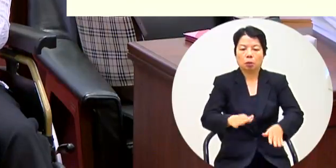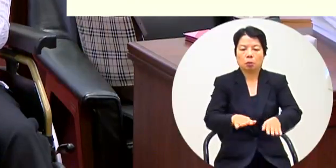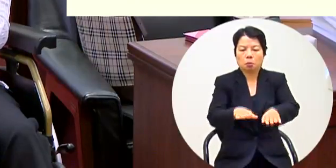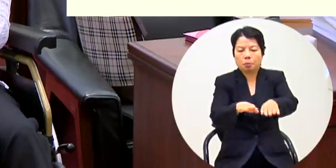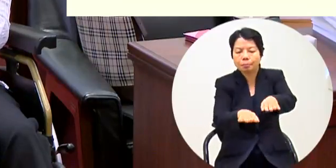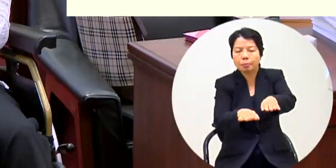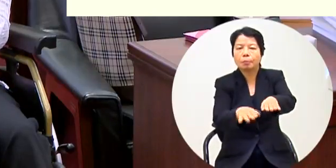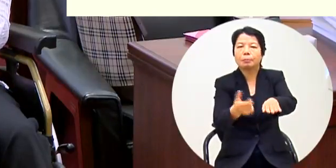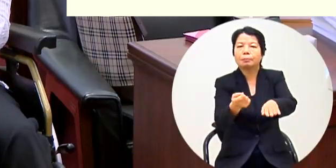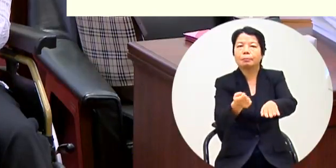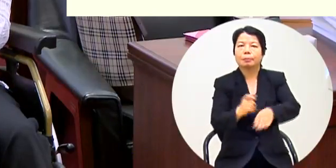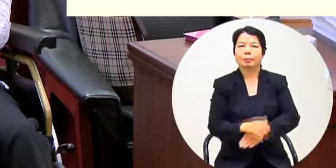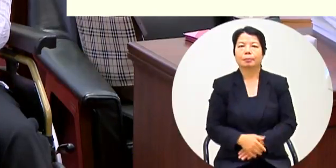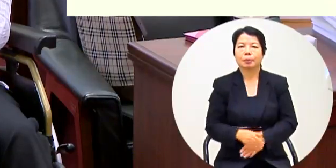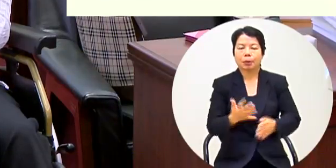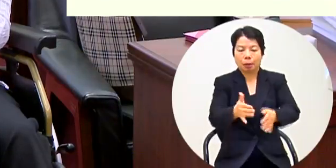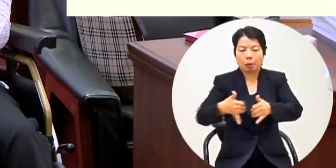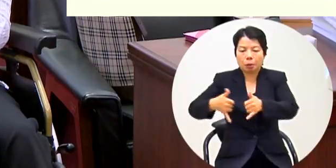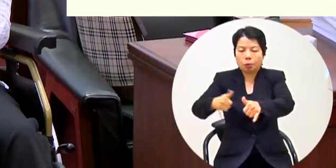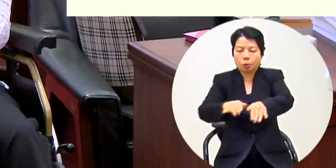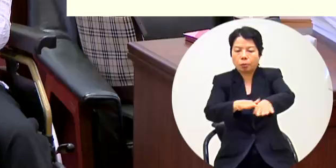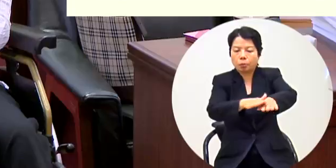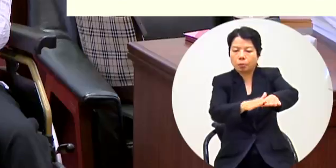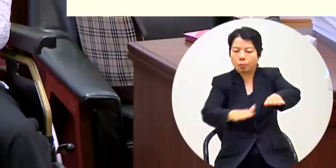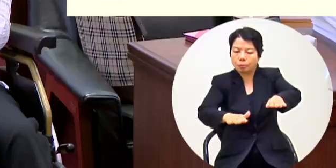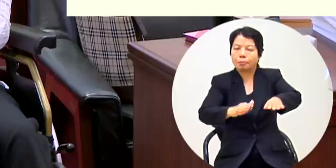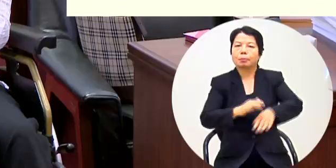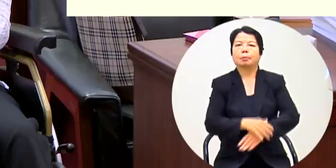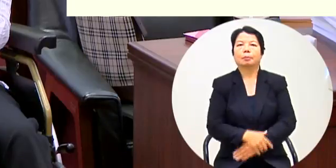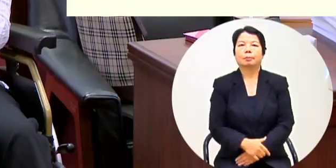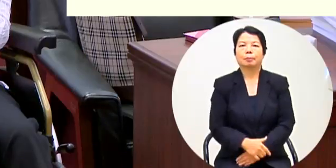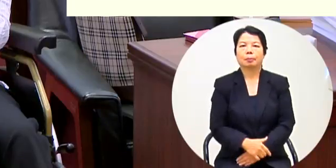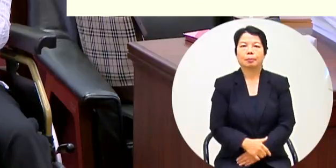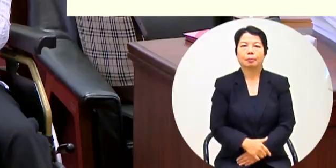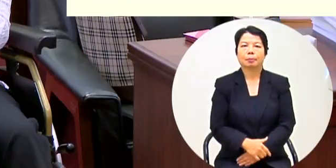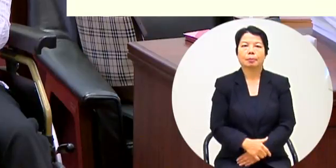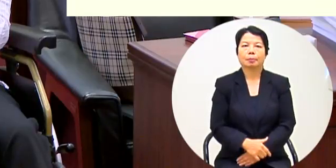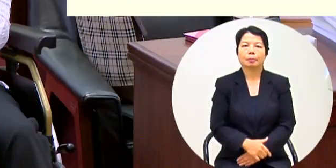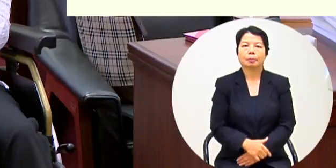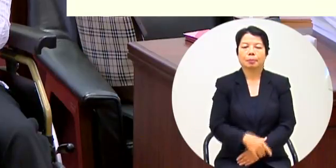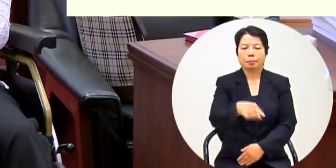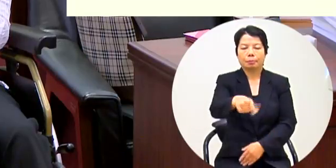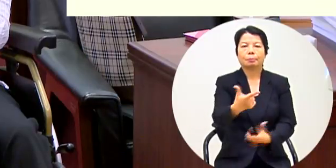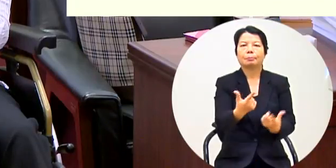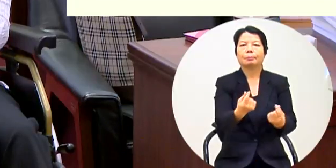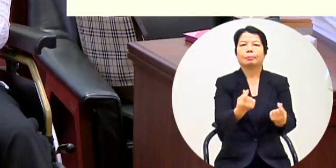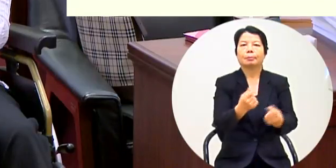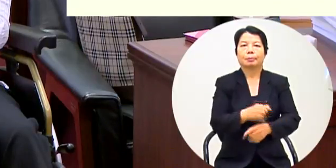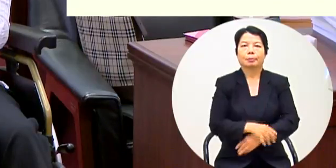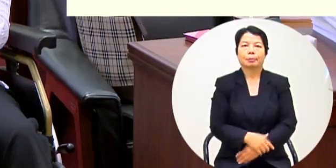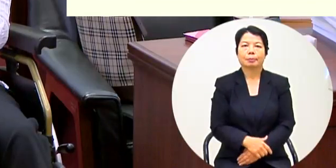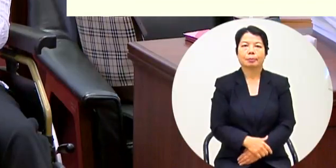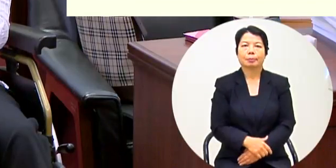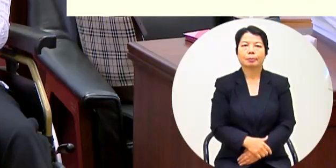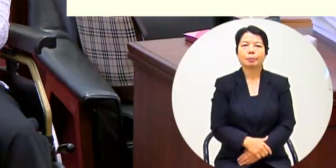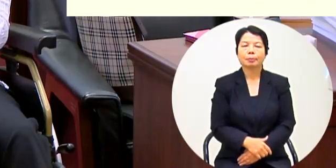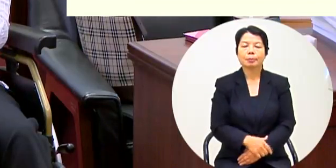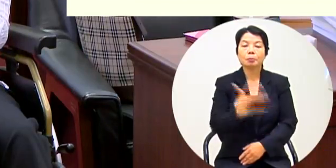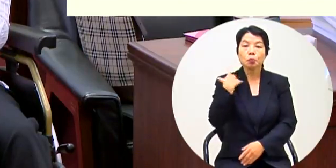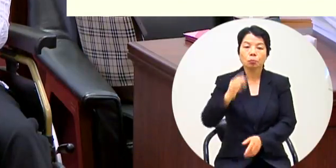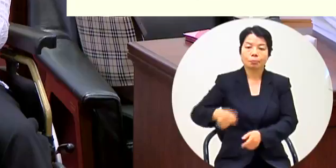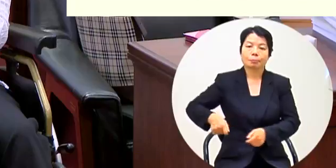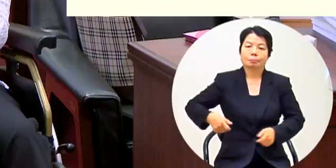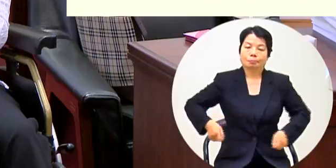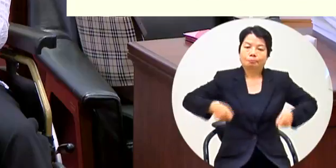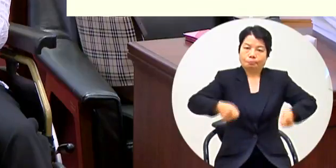的。好，那这个也是好，可以让有轮椅的人或是身心障碍者，其实他不